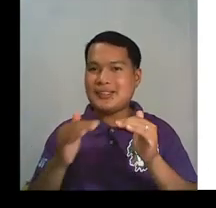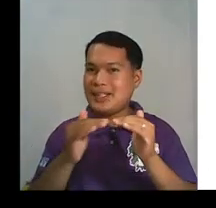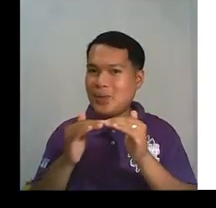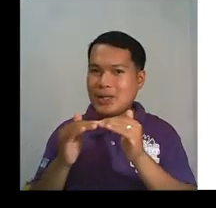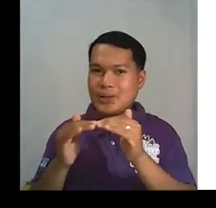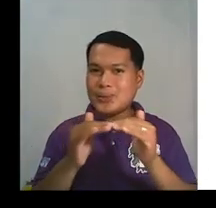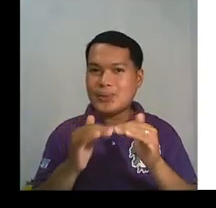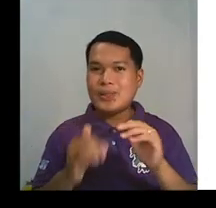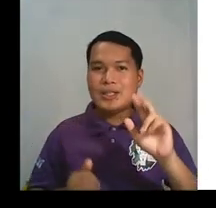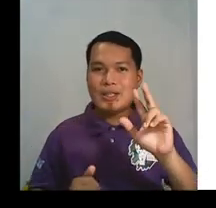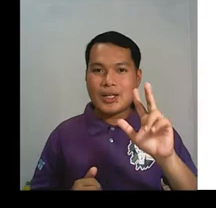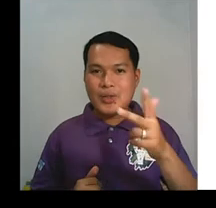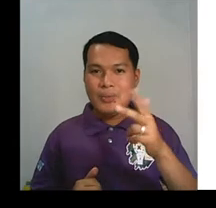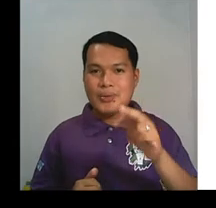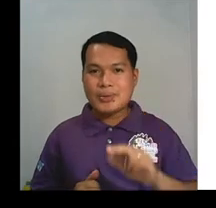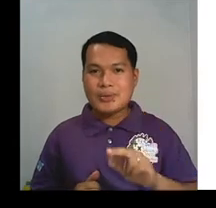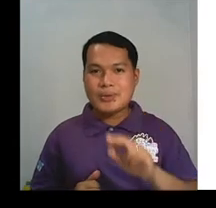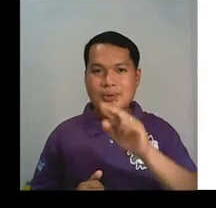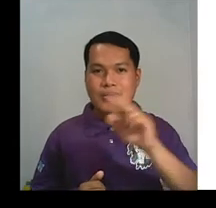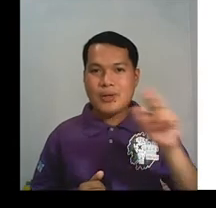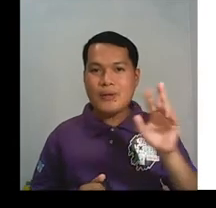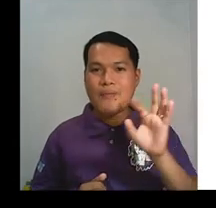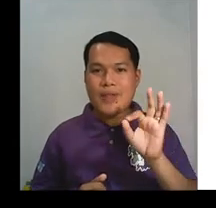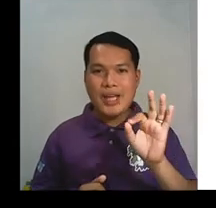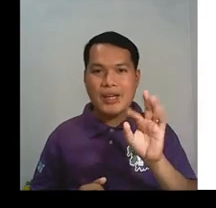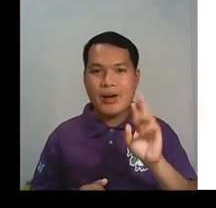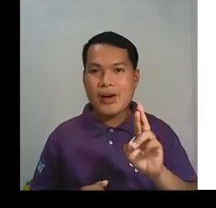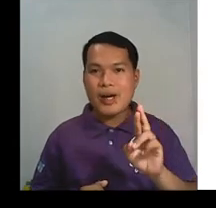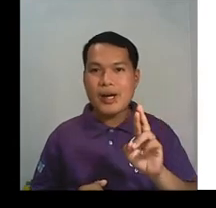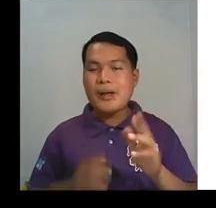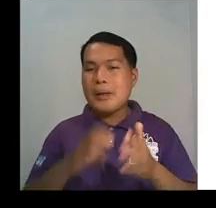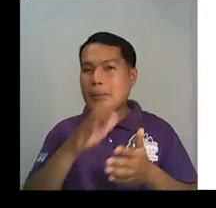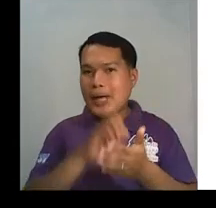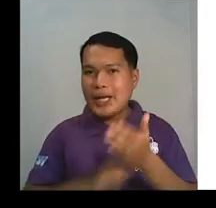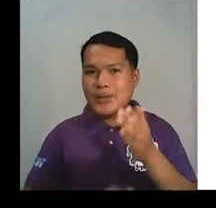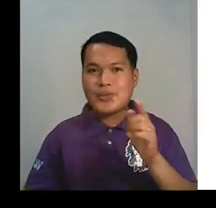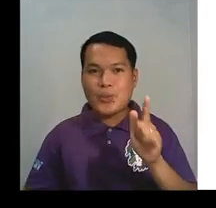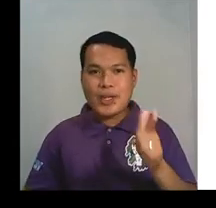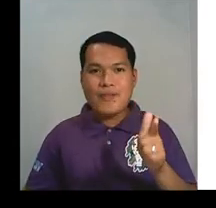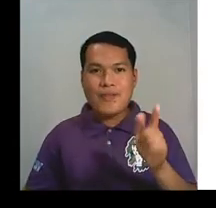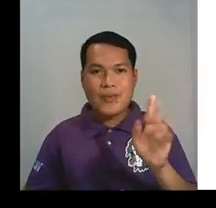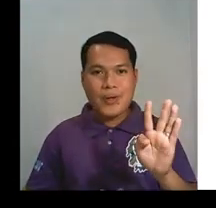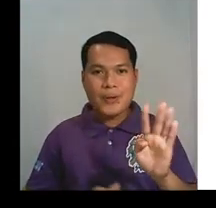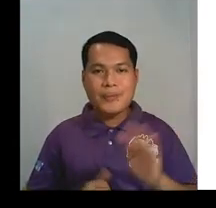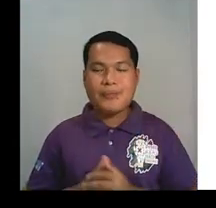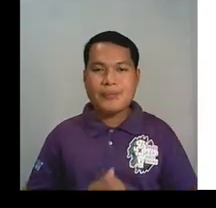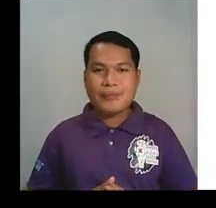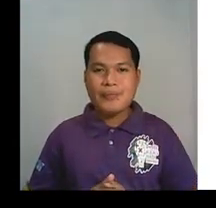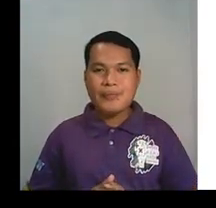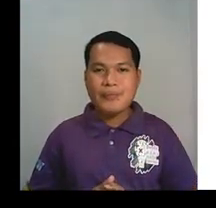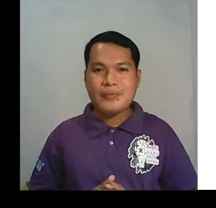2. Is equal to. The cube root. Of 9R. Minus 24.